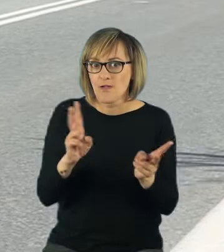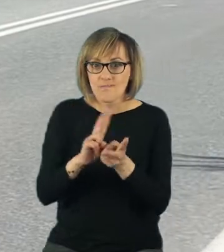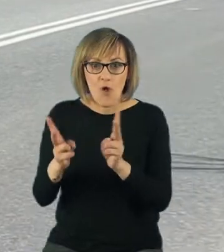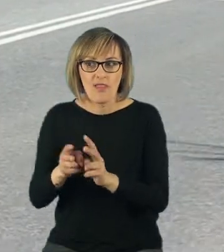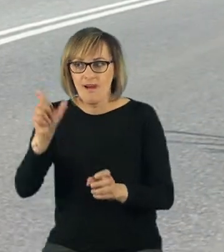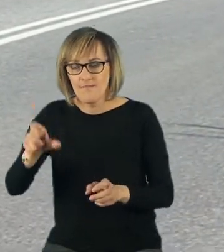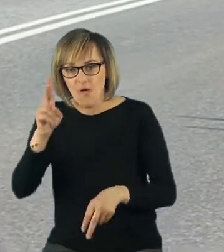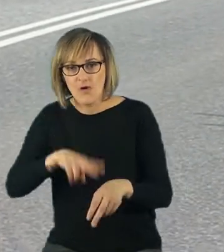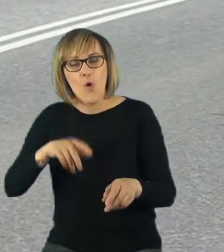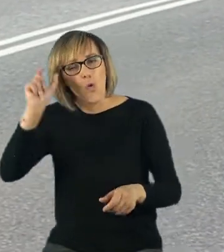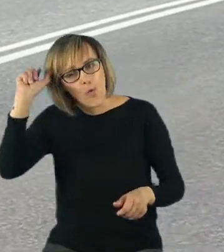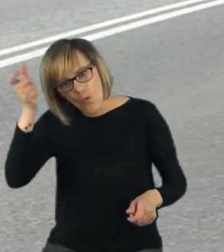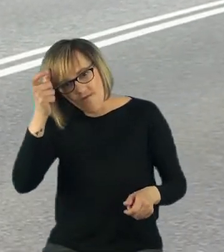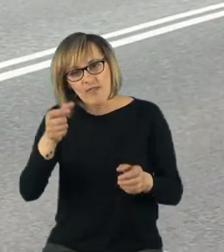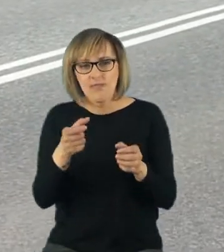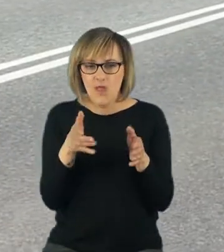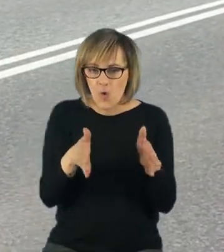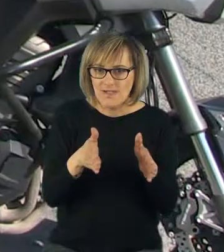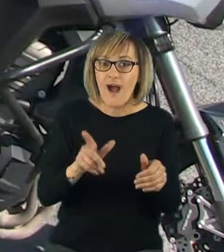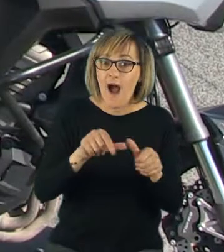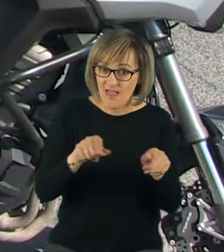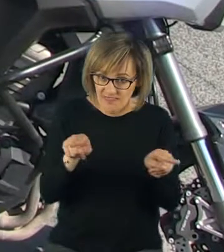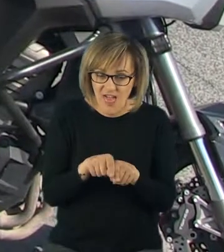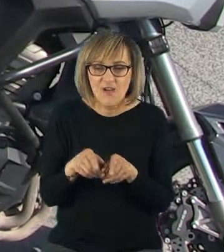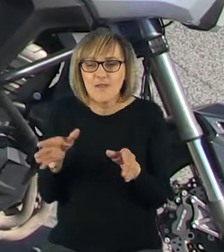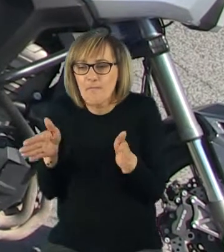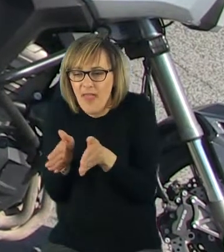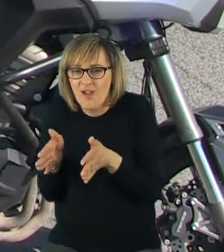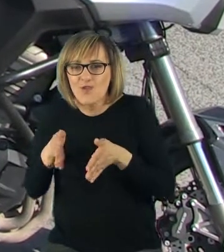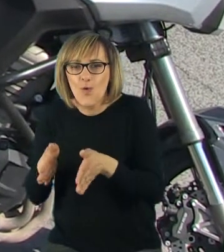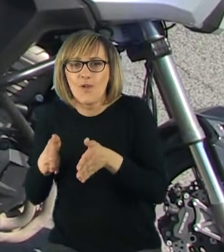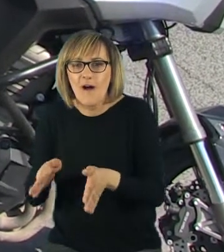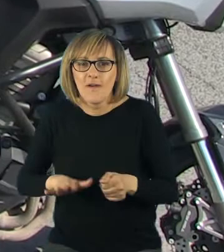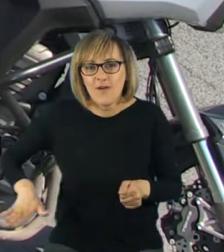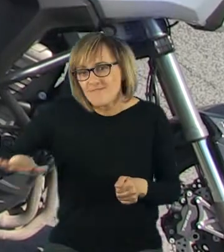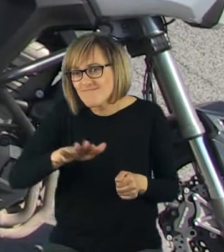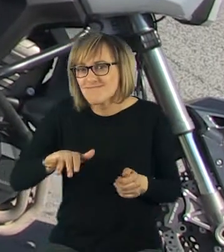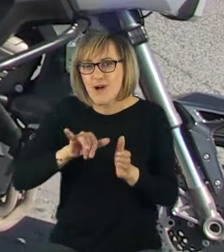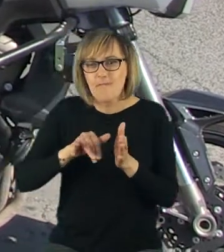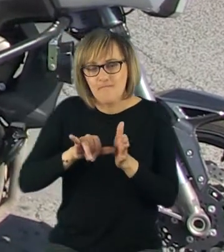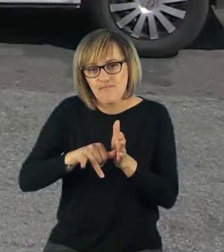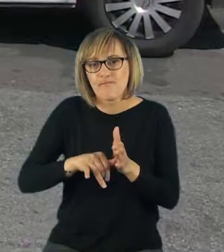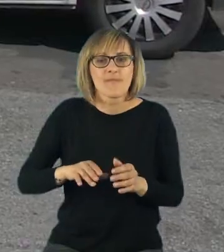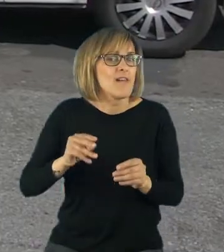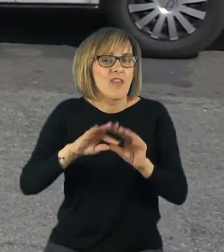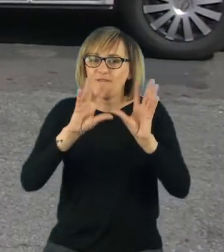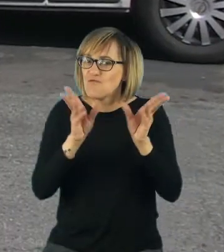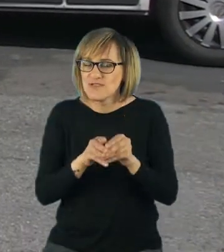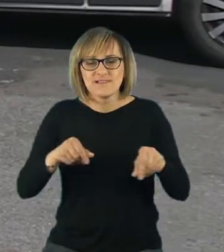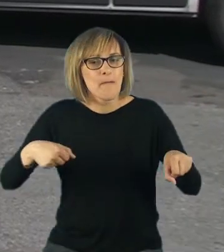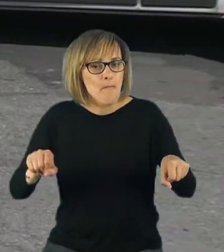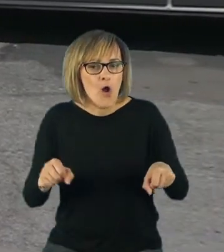na głównych ciągach komunikacyjnych, jak i na terenie naszego miasta Kutno. Niestety nie wszyscy